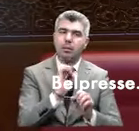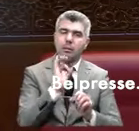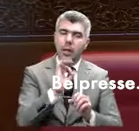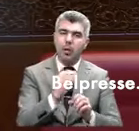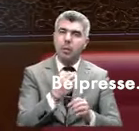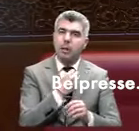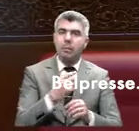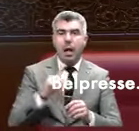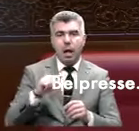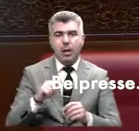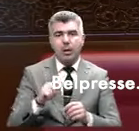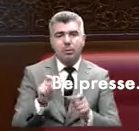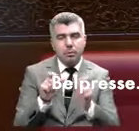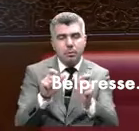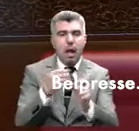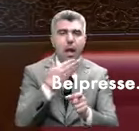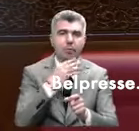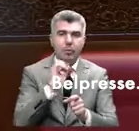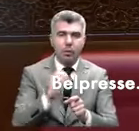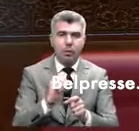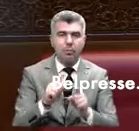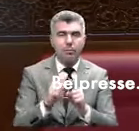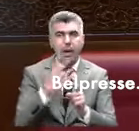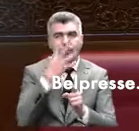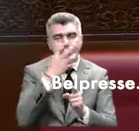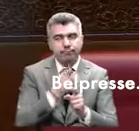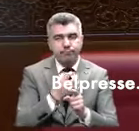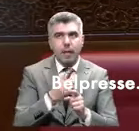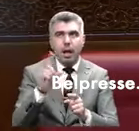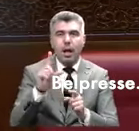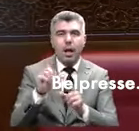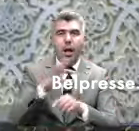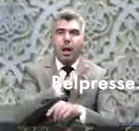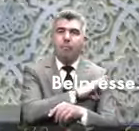لله راه كاين باش اللي كيتكفلوا بهم، وحنا كنتاسفوا للضحايا وكنعزوا العائله ديالهم. شكرا. شكرا.